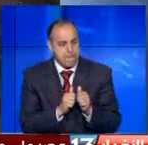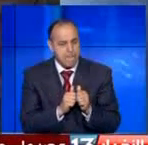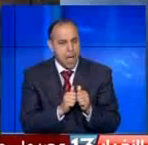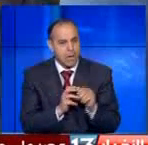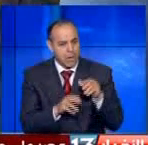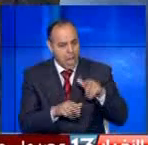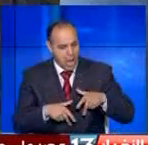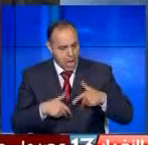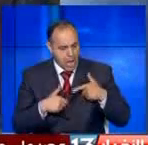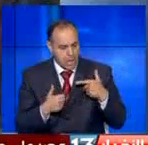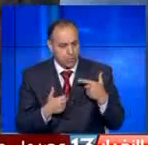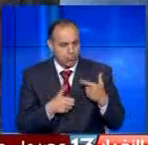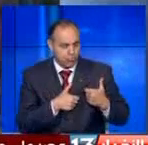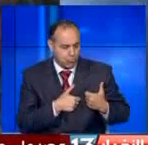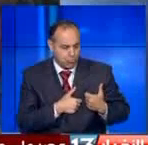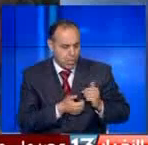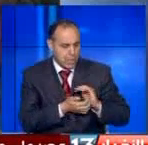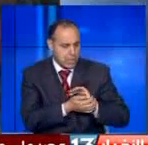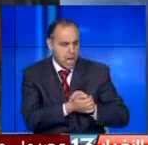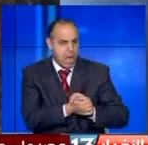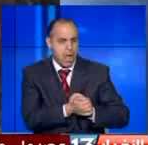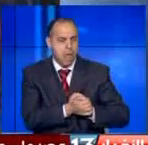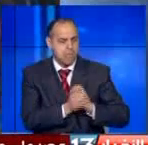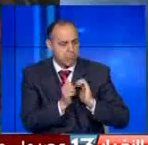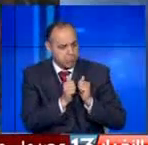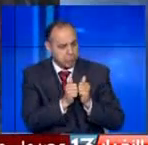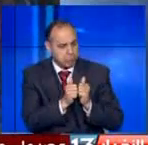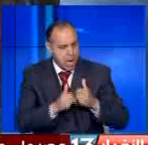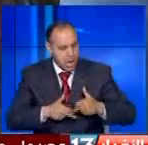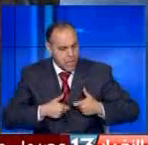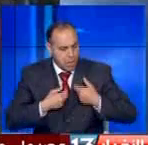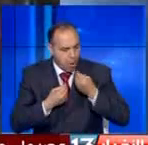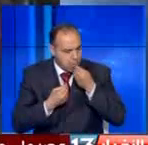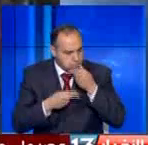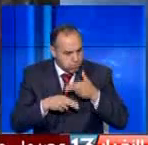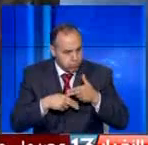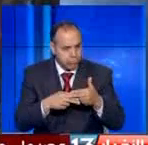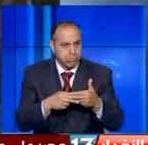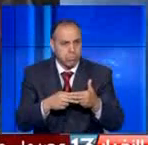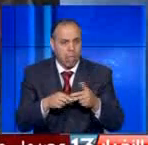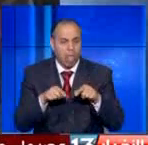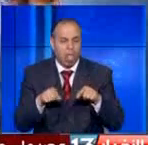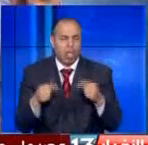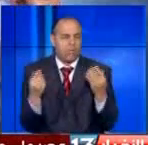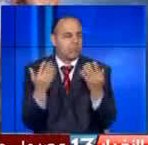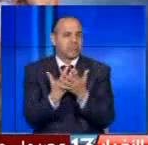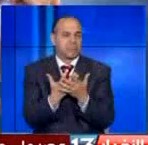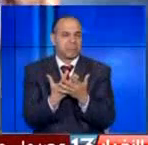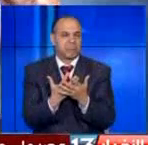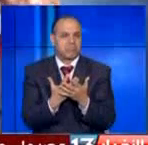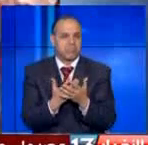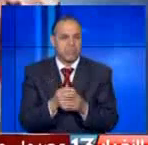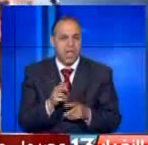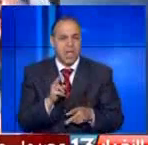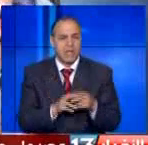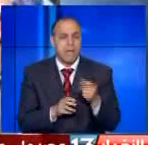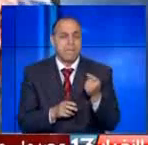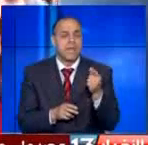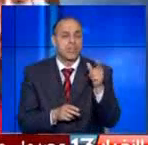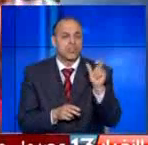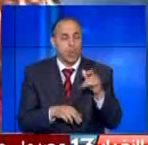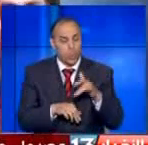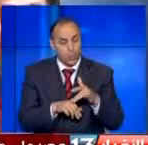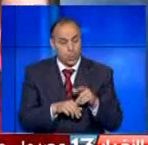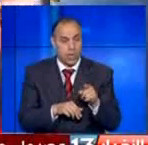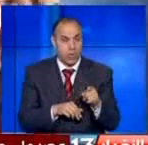البلد في محبة وفي صداقة وفي ألفة وفي عشرة وتصل إلى هذا الحد. أكثر من 100 شخص